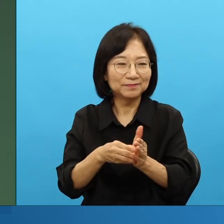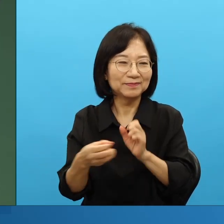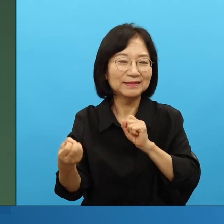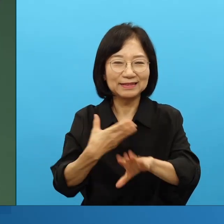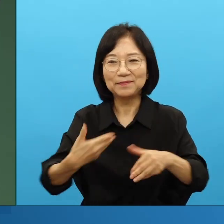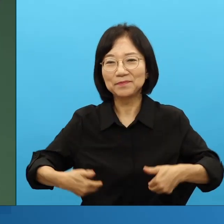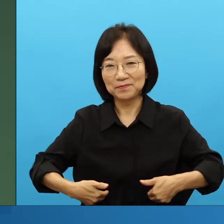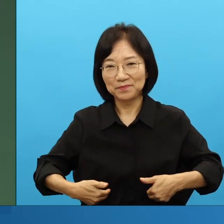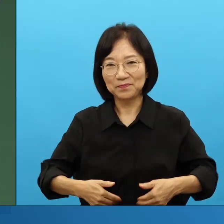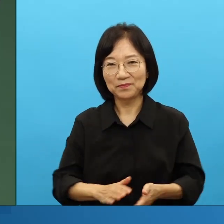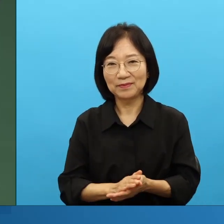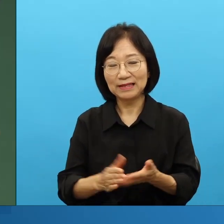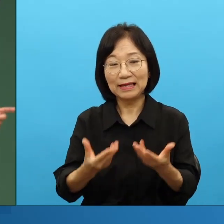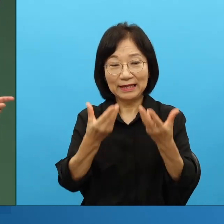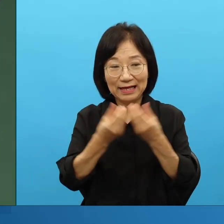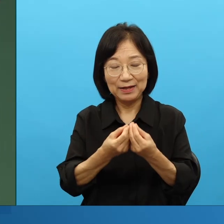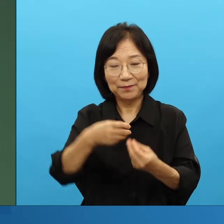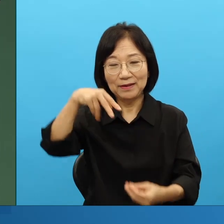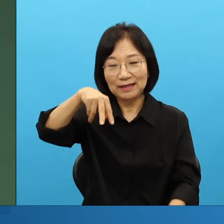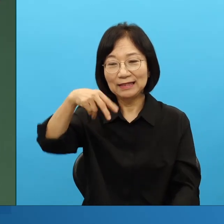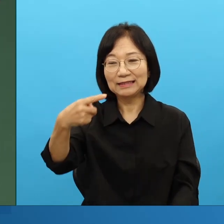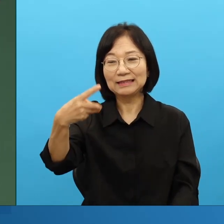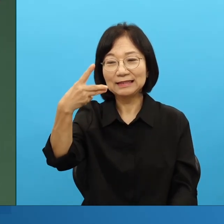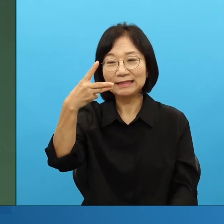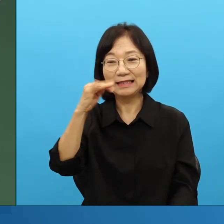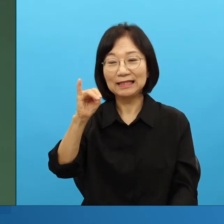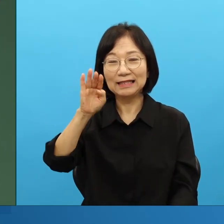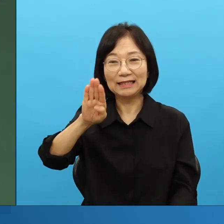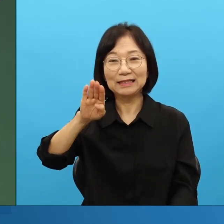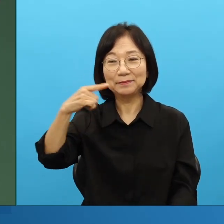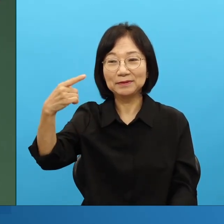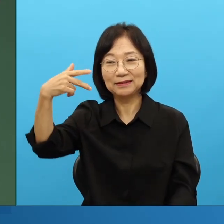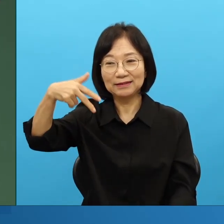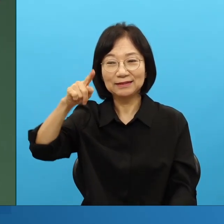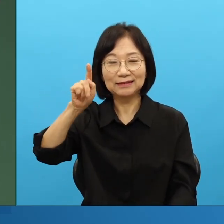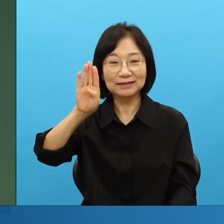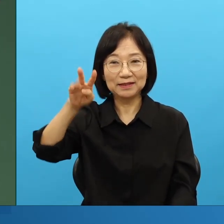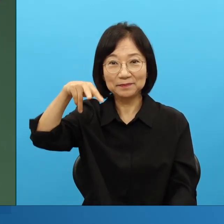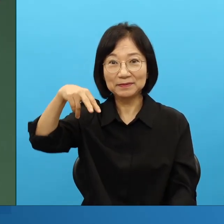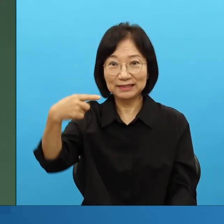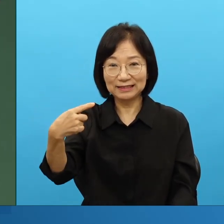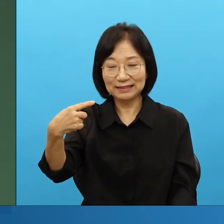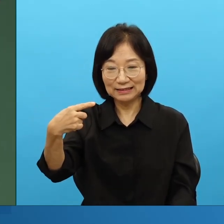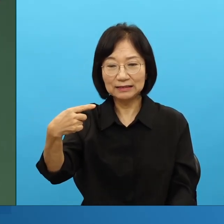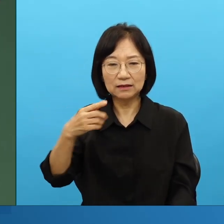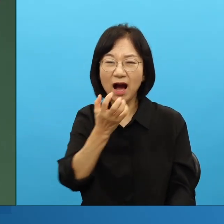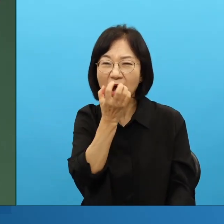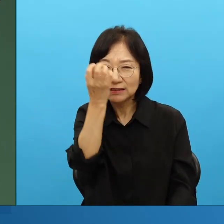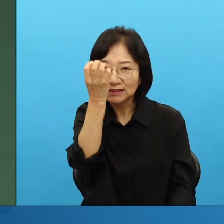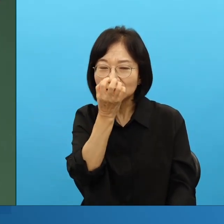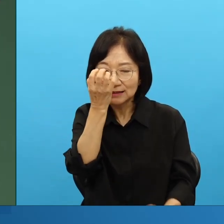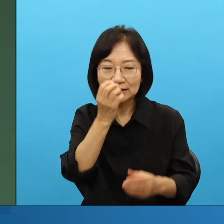스티브 잡스라든지 뭐 죽었지만 뭐 이런 서로 부르러 가려고 하잖아요. 답을 갖고